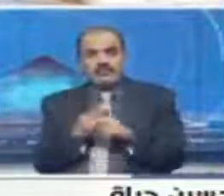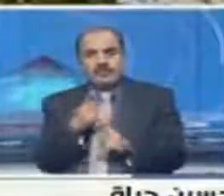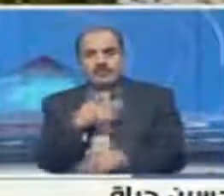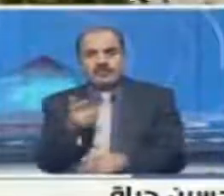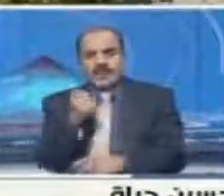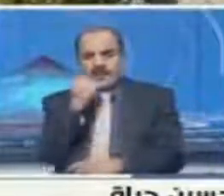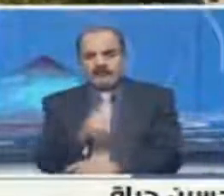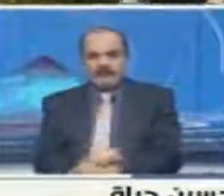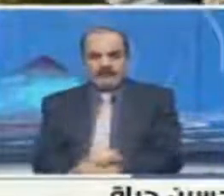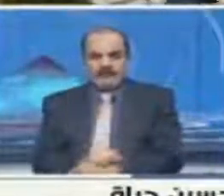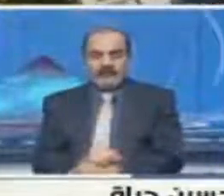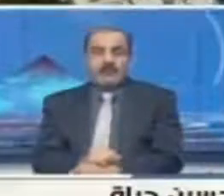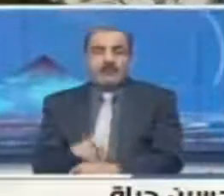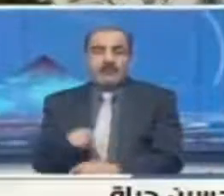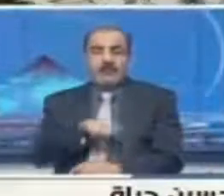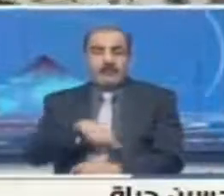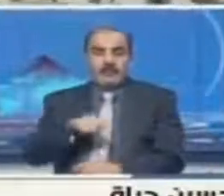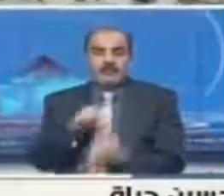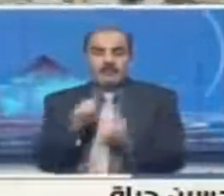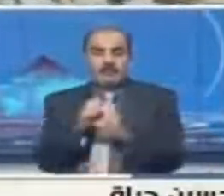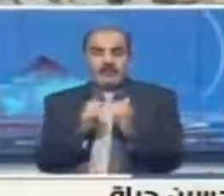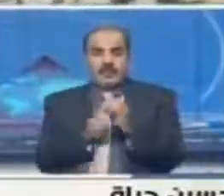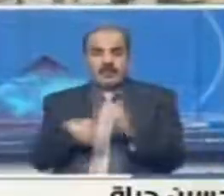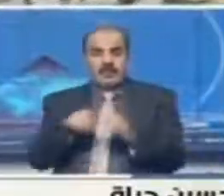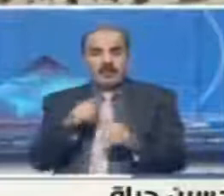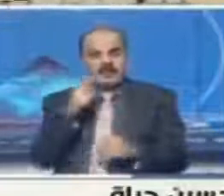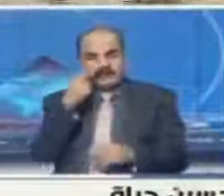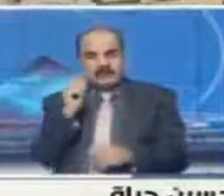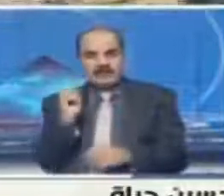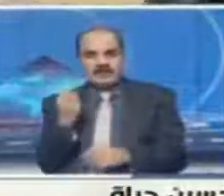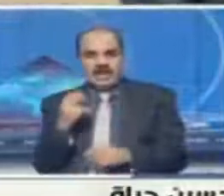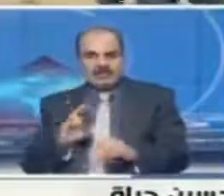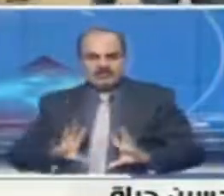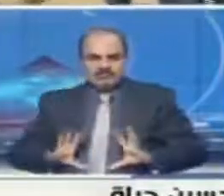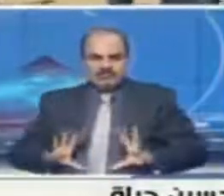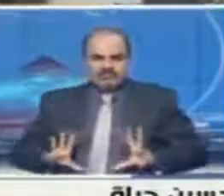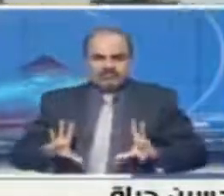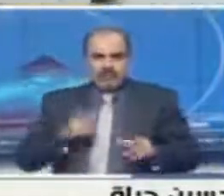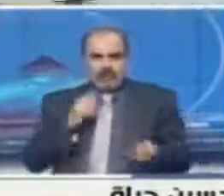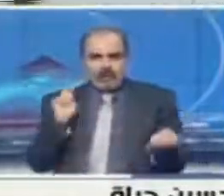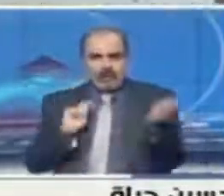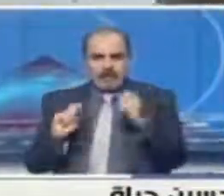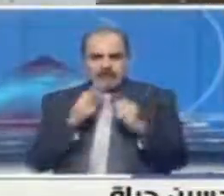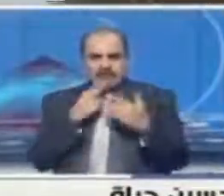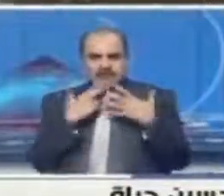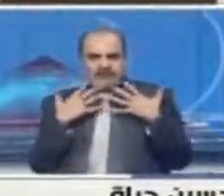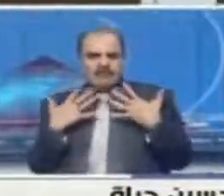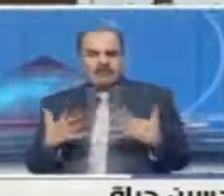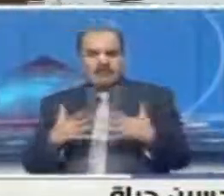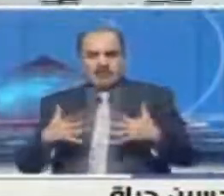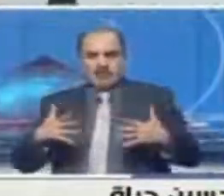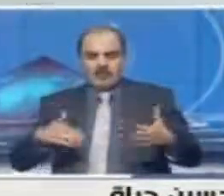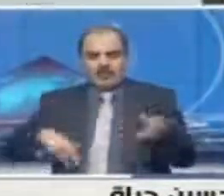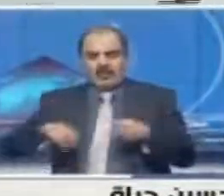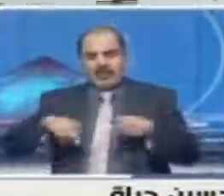نسمة. وبأكبر ميادين شبين الكوم ميدان الإسعاف تجري على قدم وساق أعمال التطوير والتجميل بهدف توسيعة